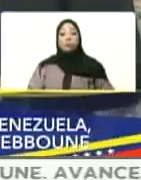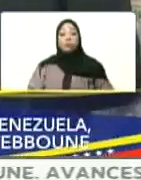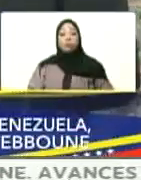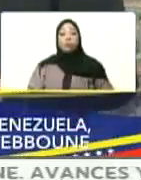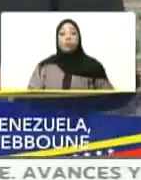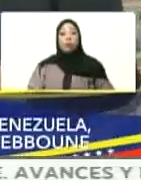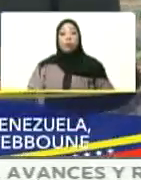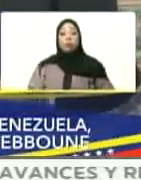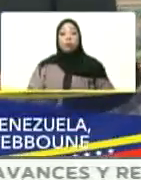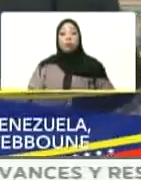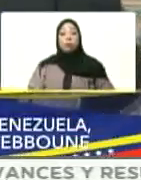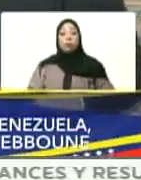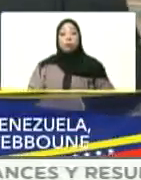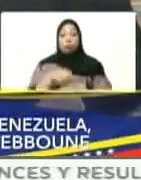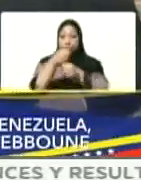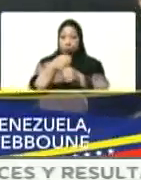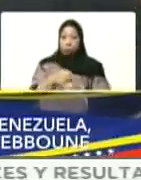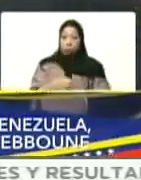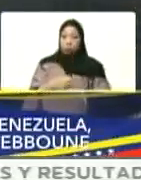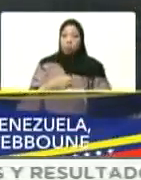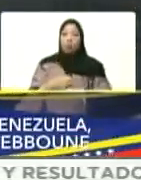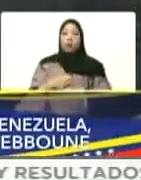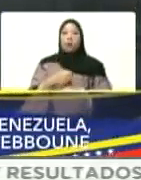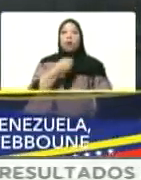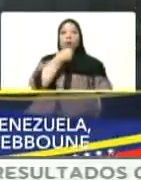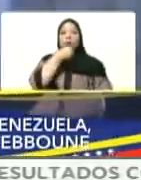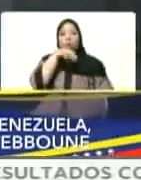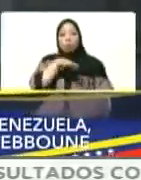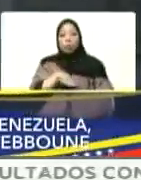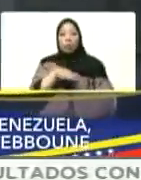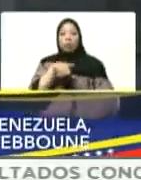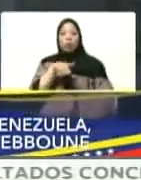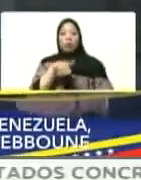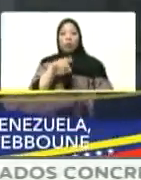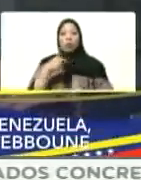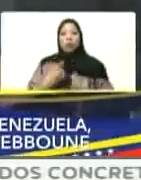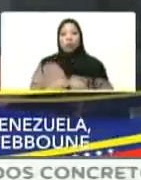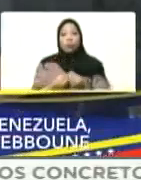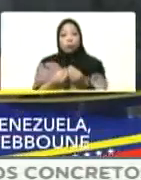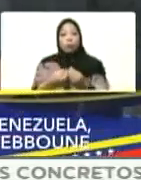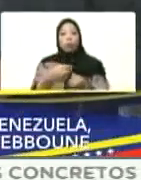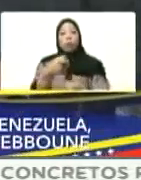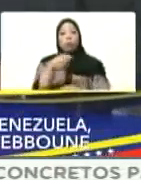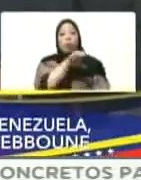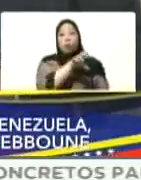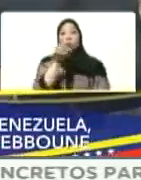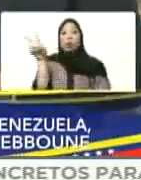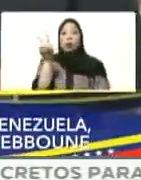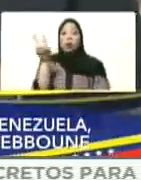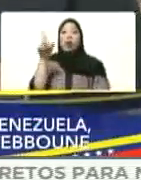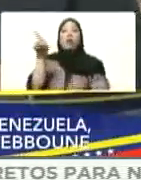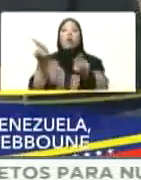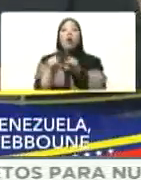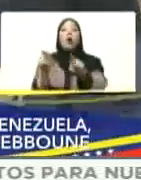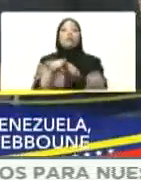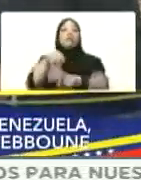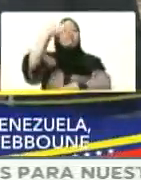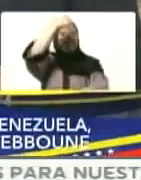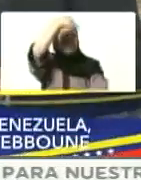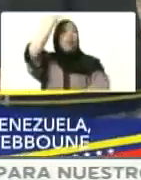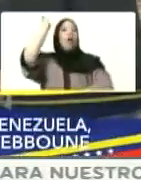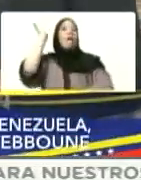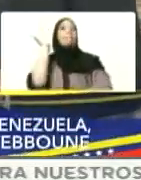كفاح أو نضال من أجل مساعدة الشعب الفلسطيني